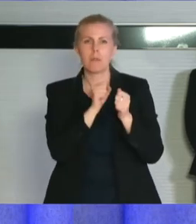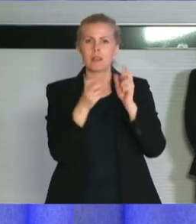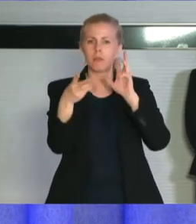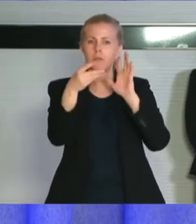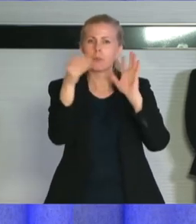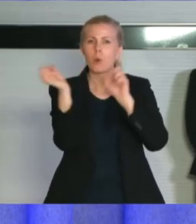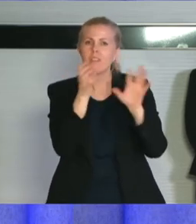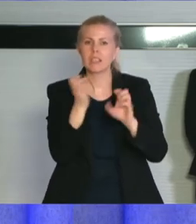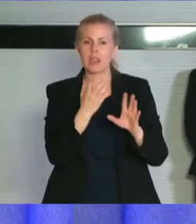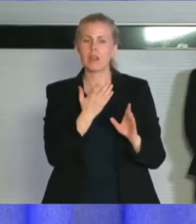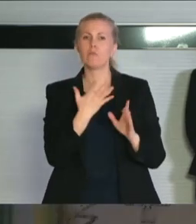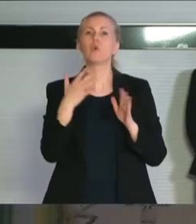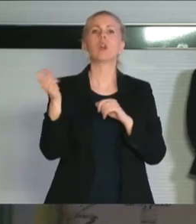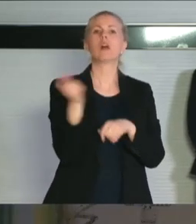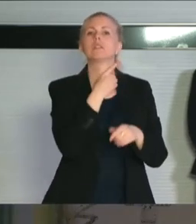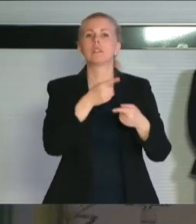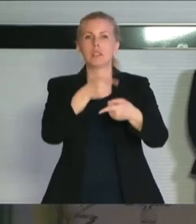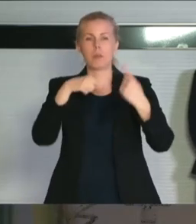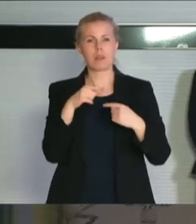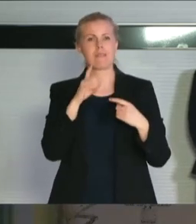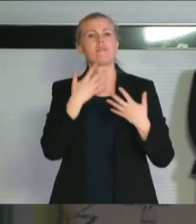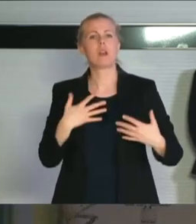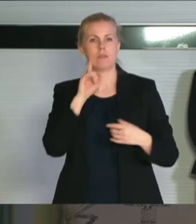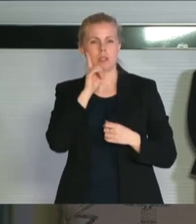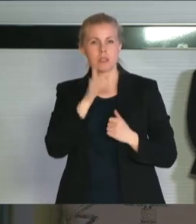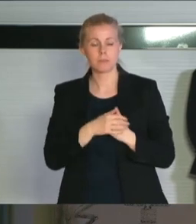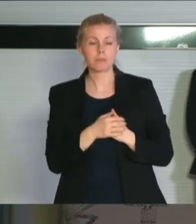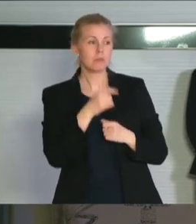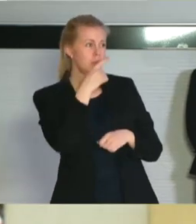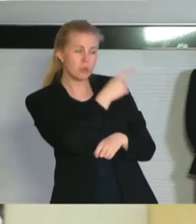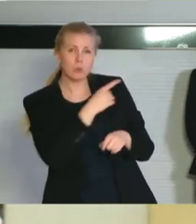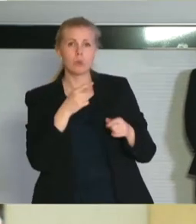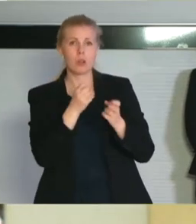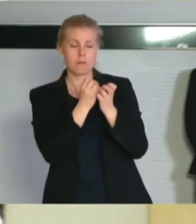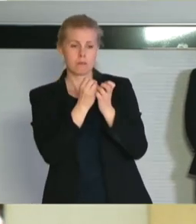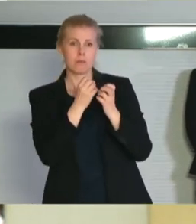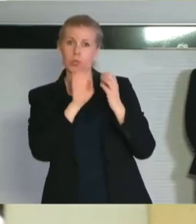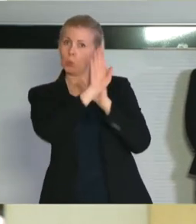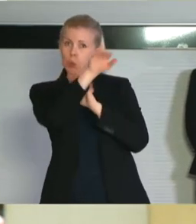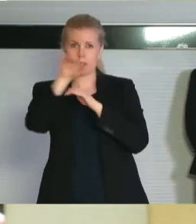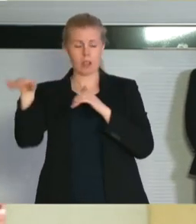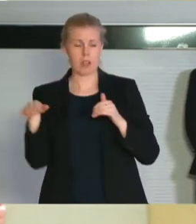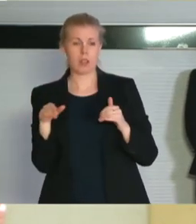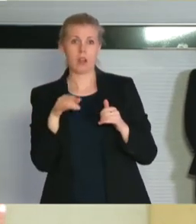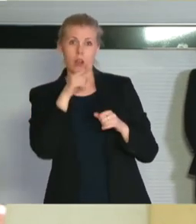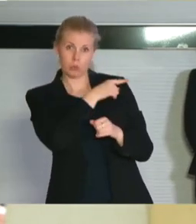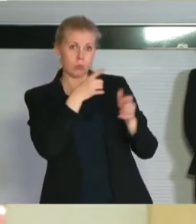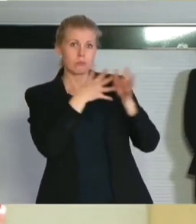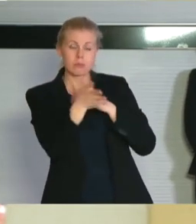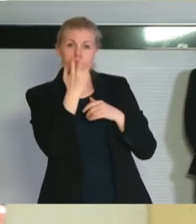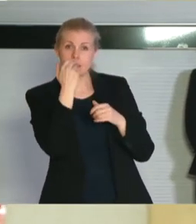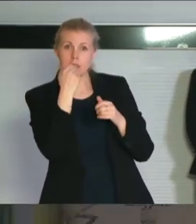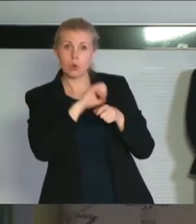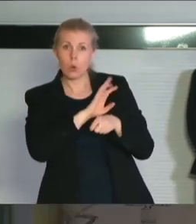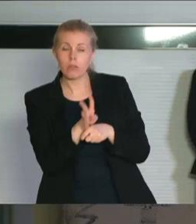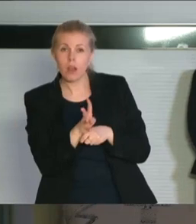hverdag. Du er jo selv omgitt av mange mennesker hele tiden, og det er flere rundt deg som har blitt smittet. Har du blitt testet for korona? Nei, jeg har